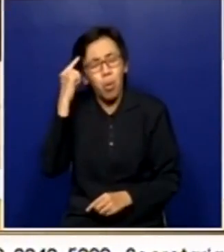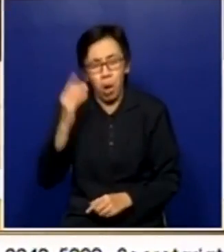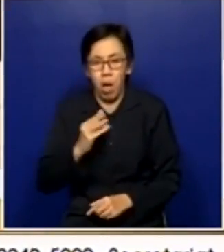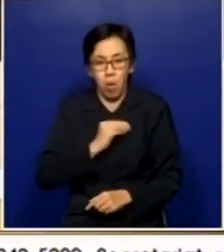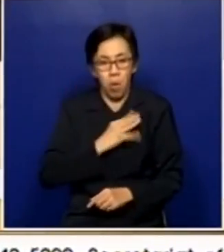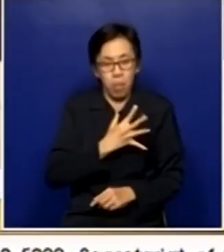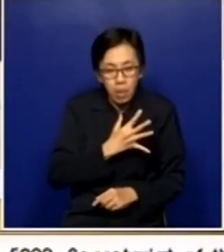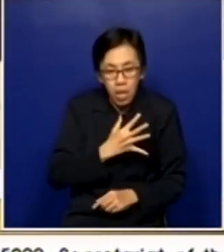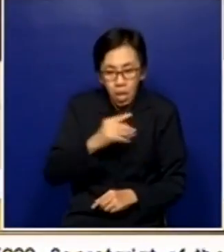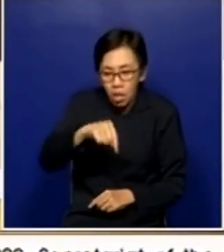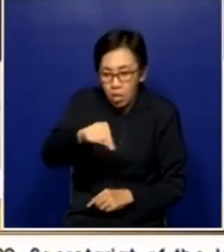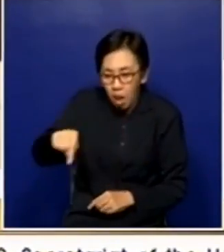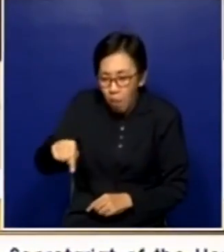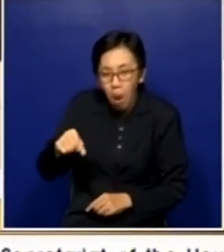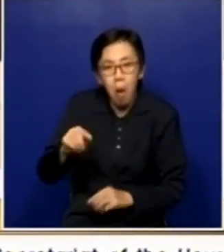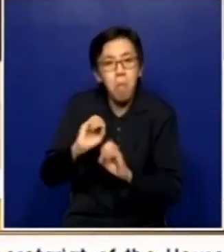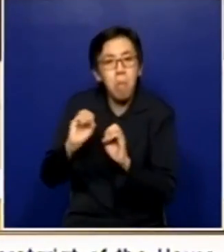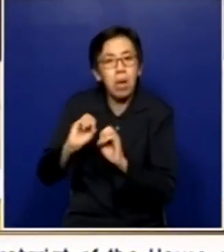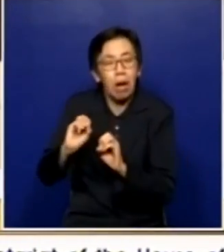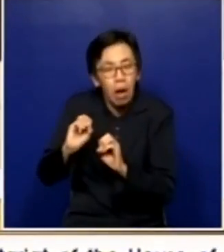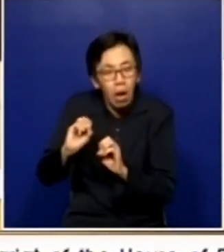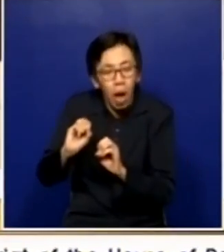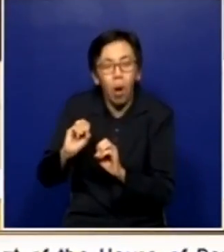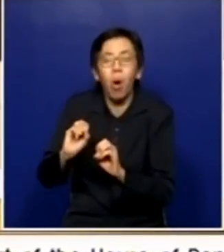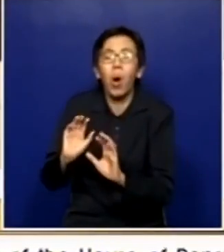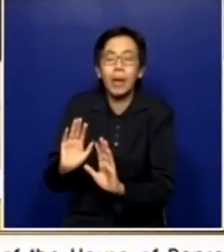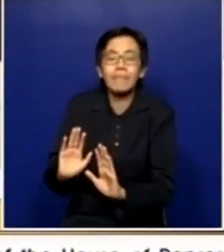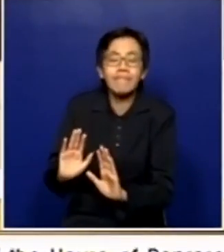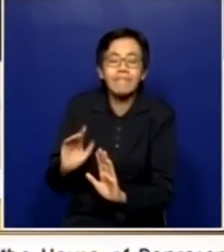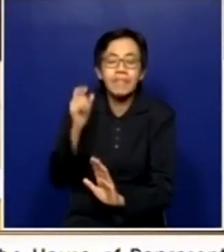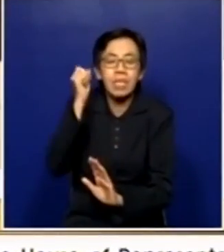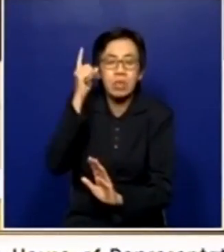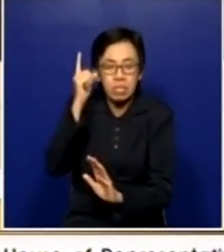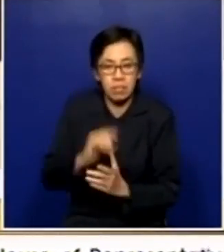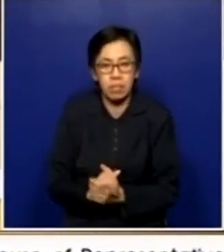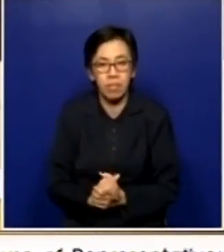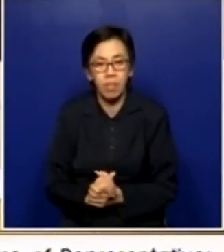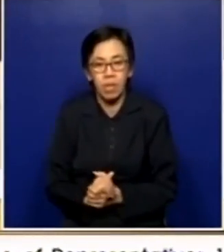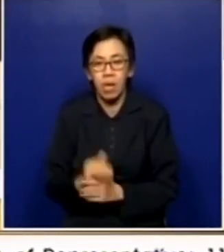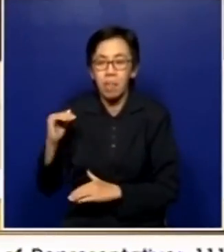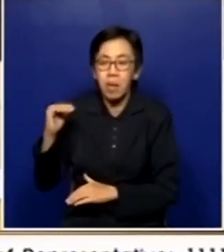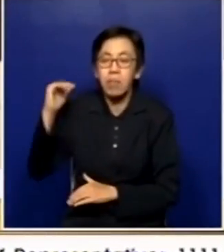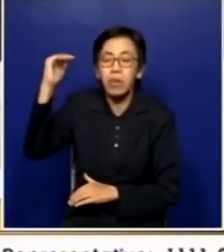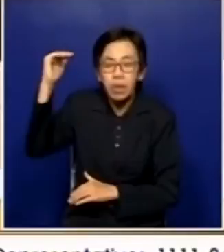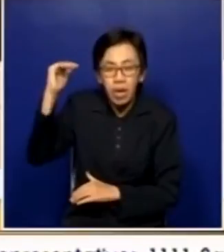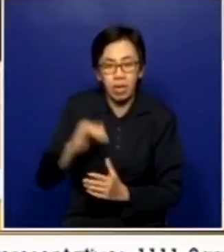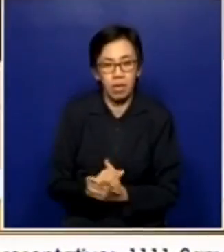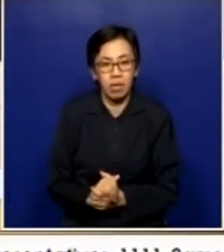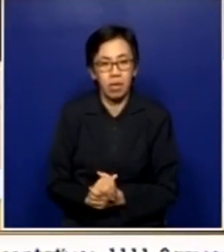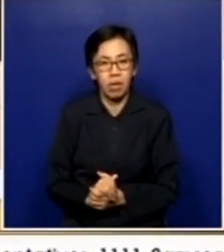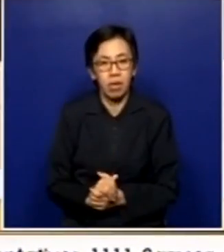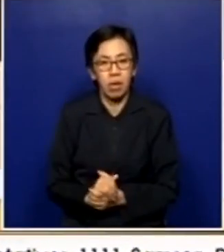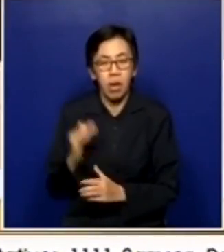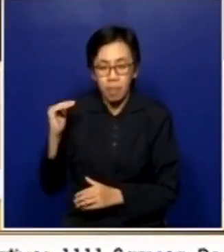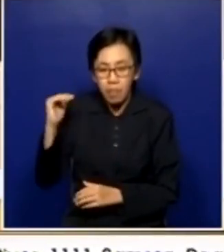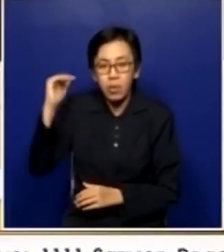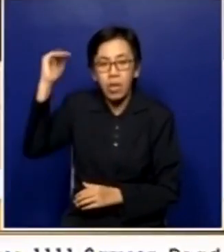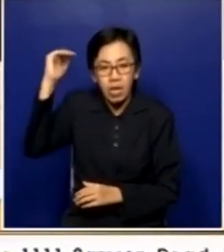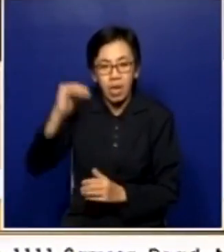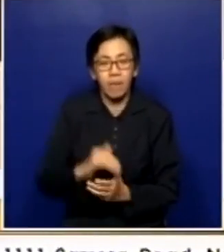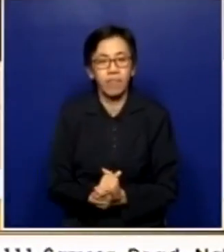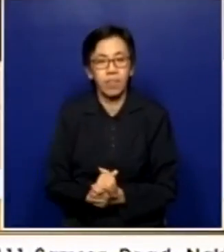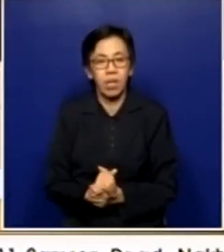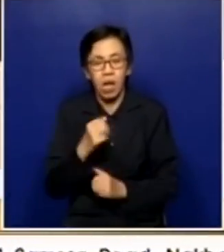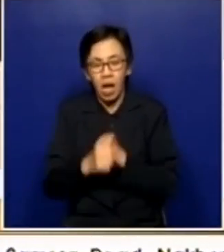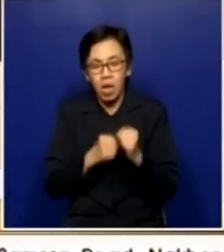กว่านั้นก็คุยกันว่าเออร้องก็เห็นใจคนนั้นเพราะว่าบางท่านเนี่ยท่านเป็นผู้ใหญ่ตอนที่ท่านก็พูดเลยนะครับอาจารย์หมอ